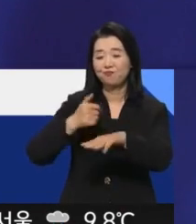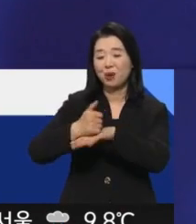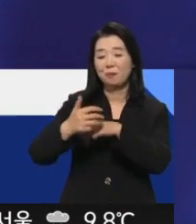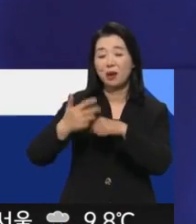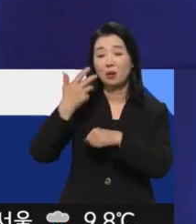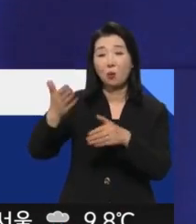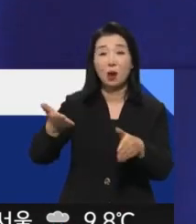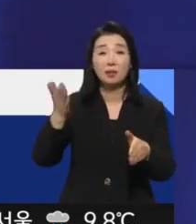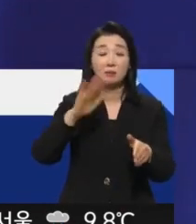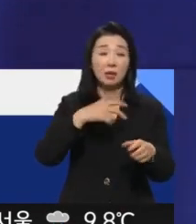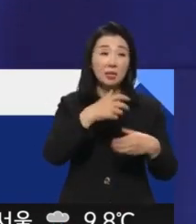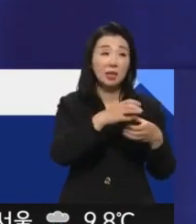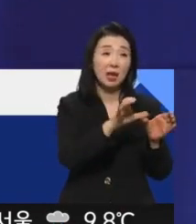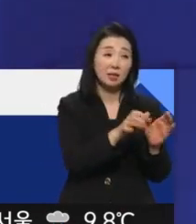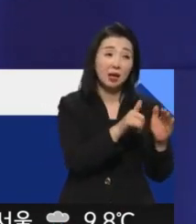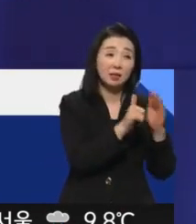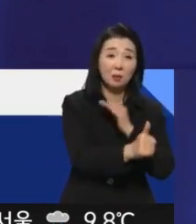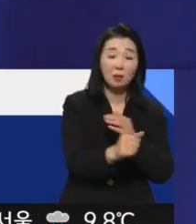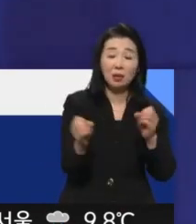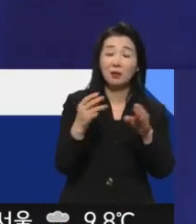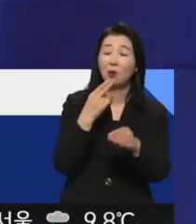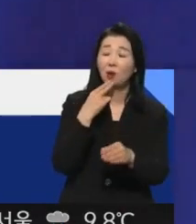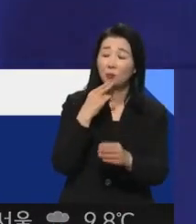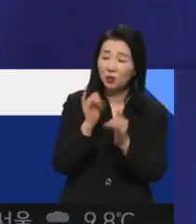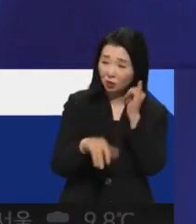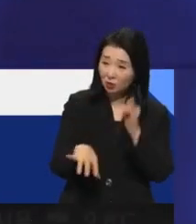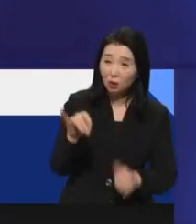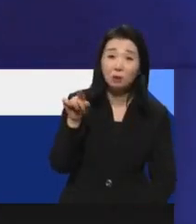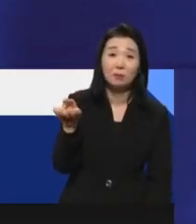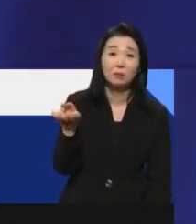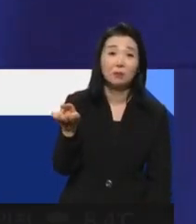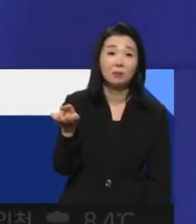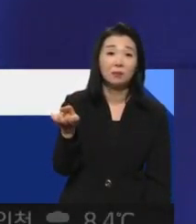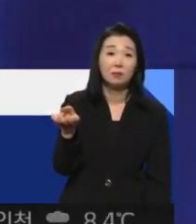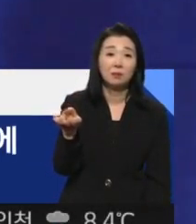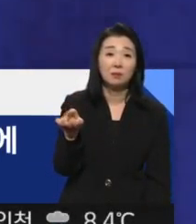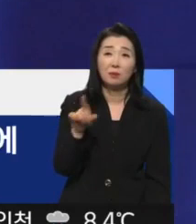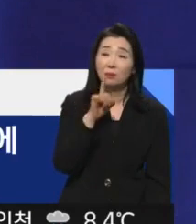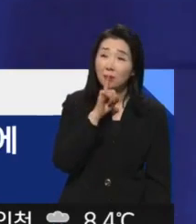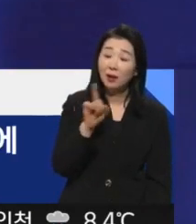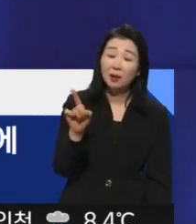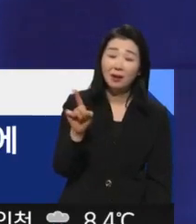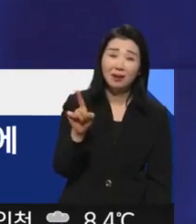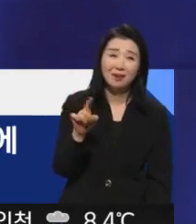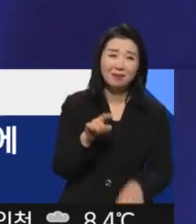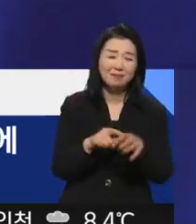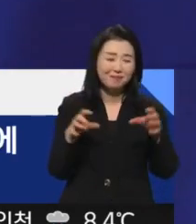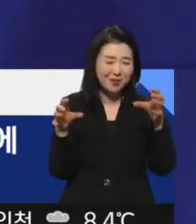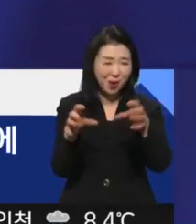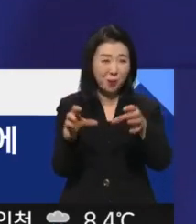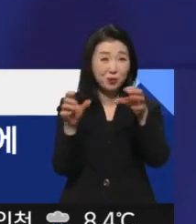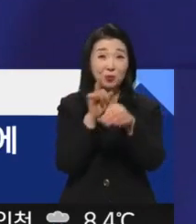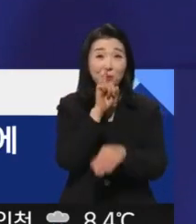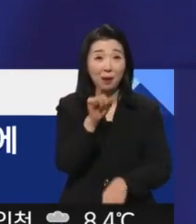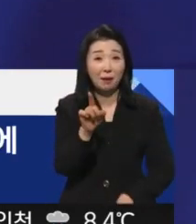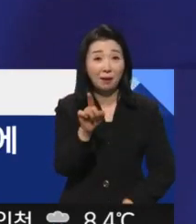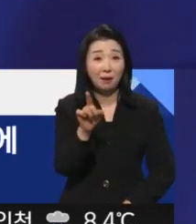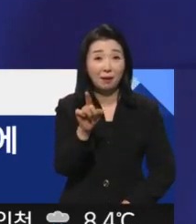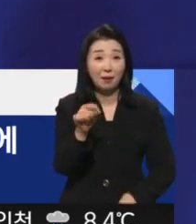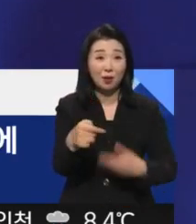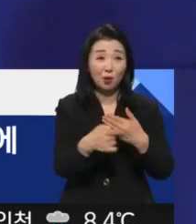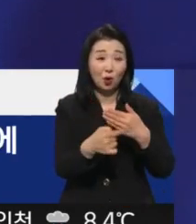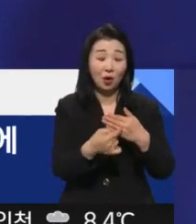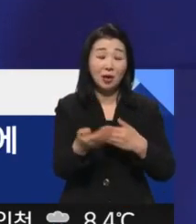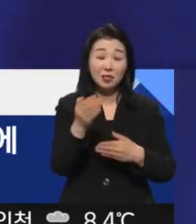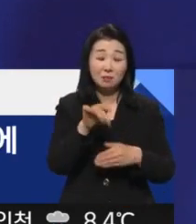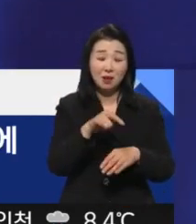않은 유일한 정부라는 지적까지 받고 있습니다. 말로는 협치를 내세우면서